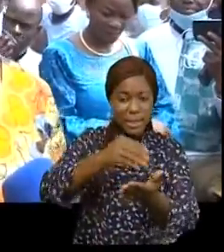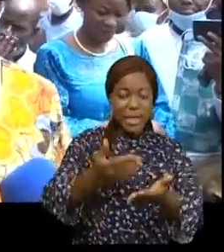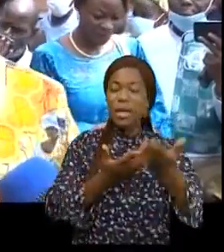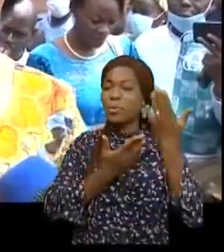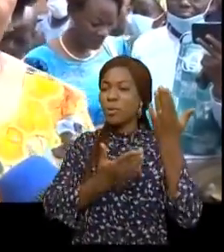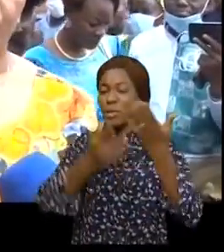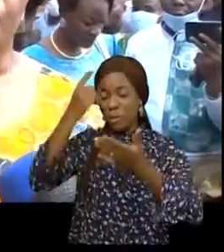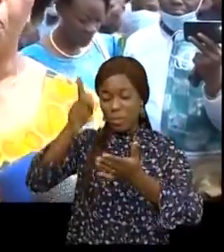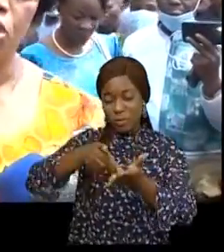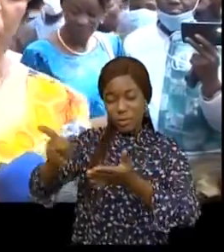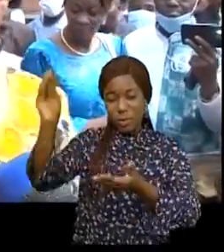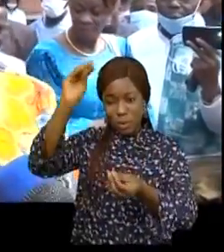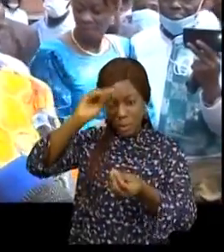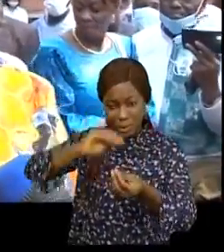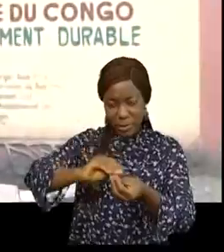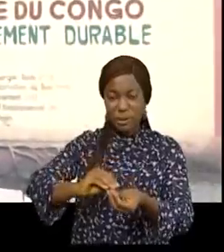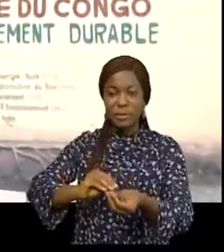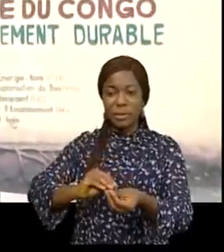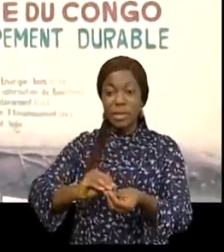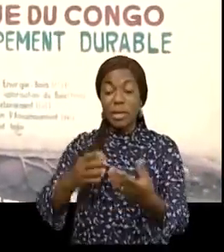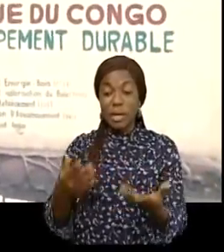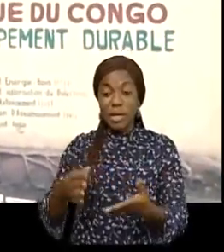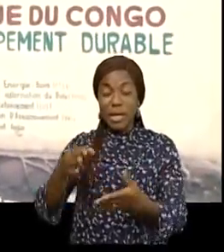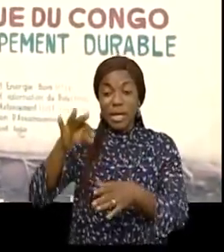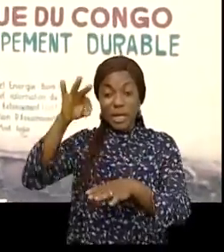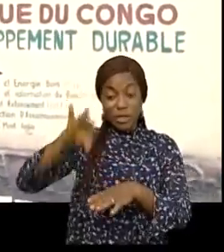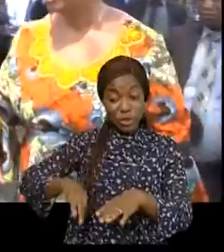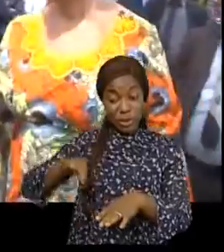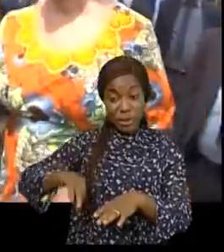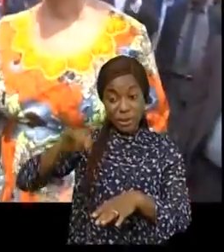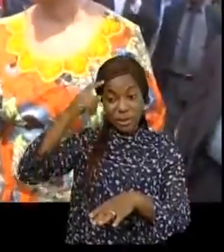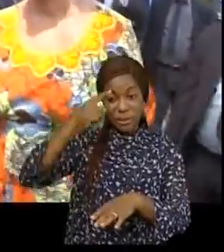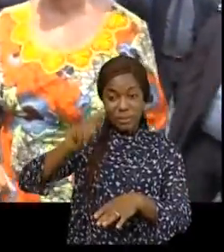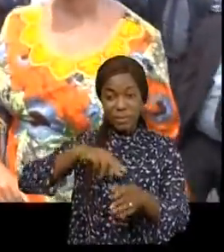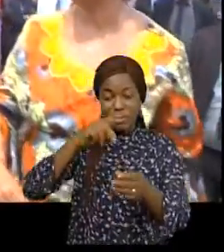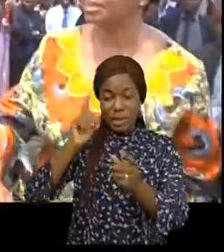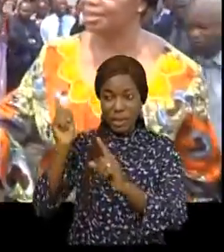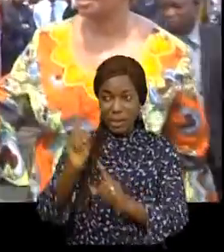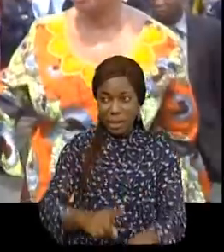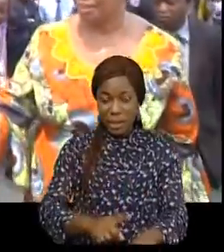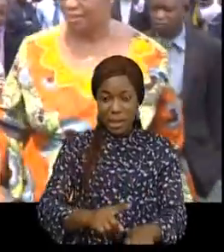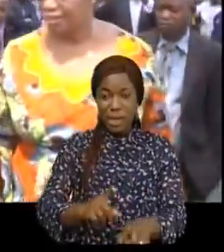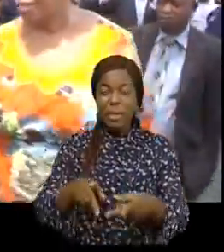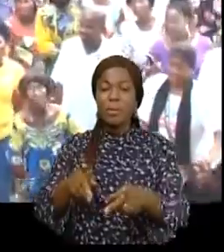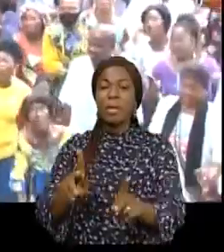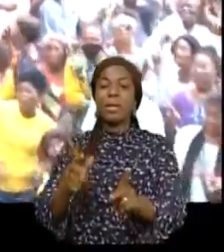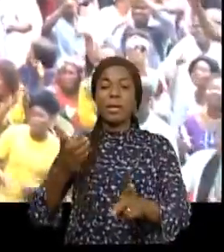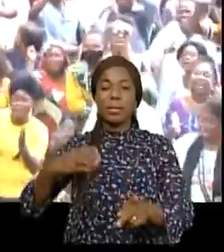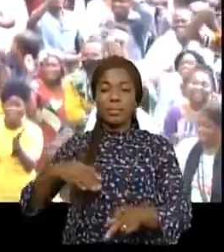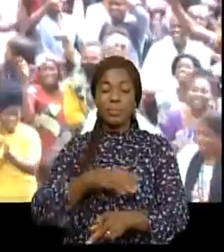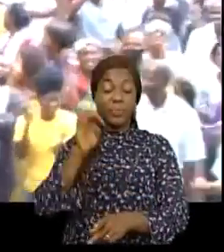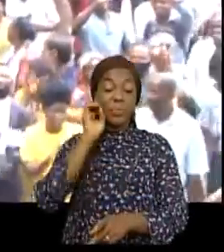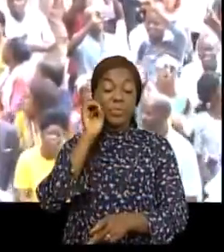nécessaires pour mettre dans le budget de l'État. L'opportunité offerte par cette descente a permis au VPMF Bazaïba de